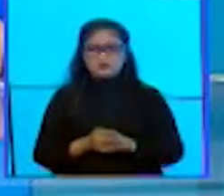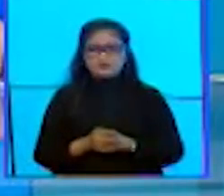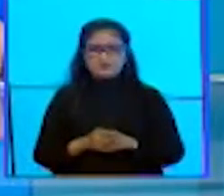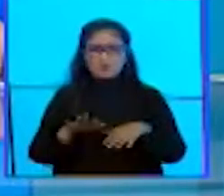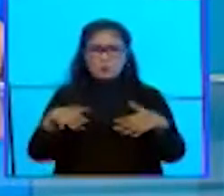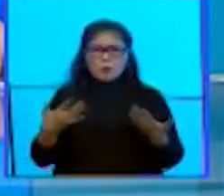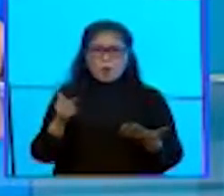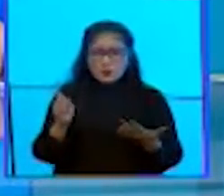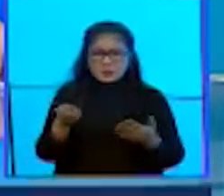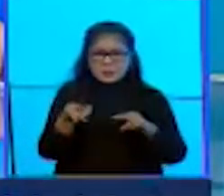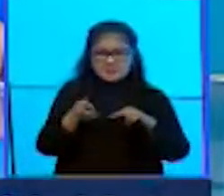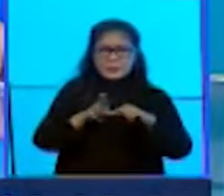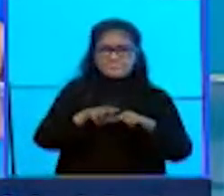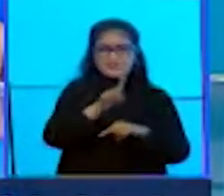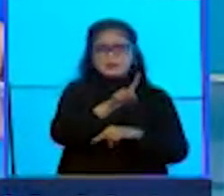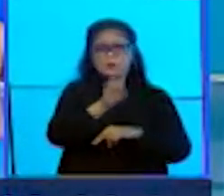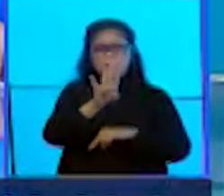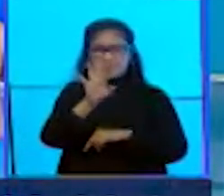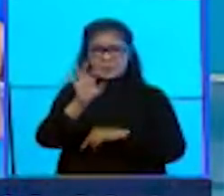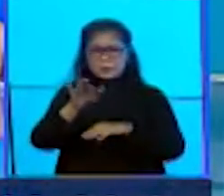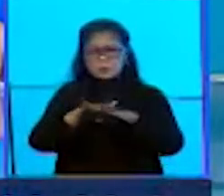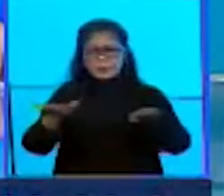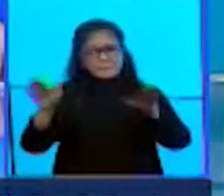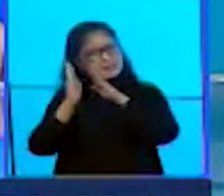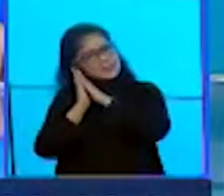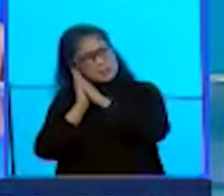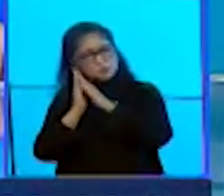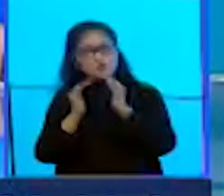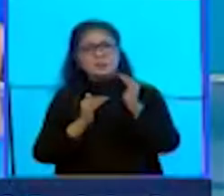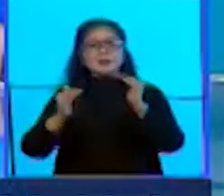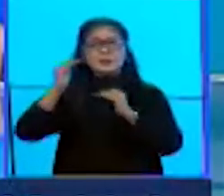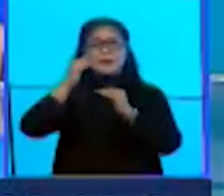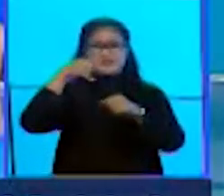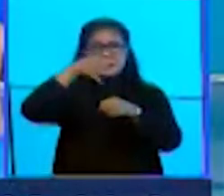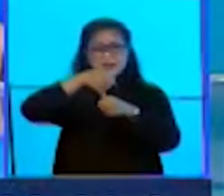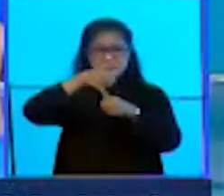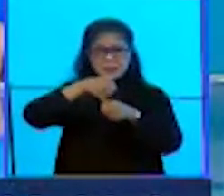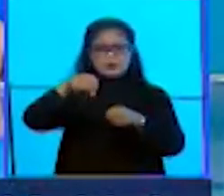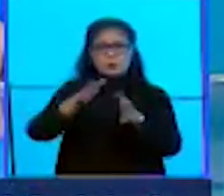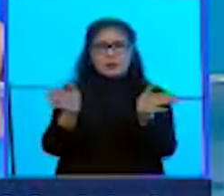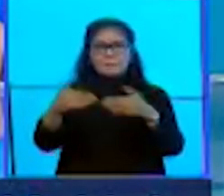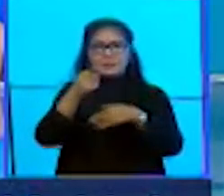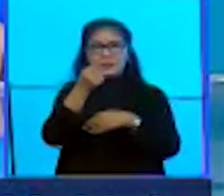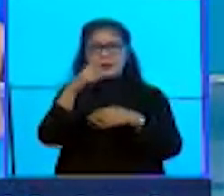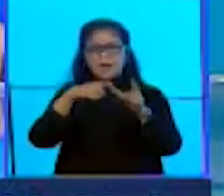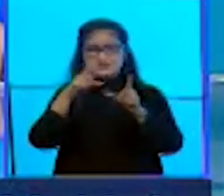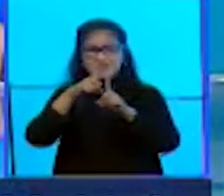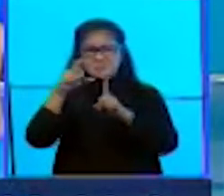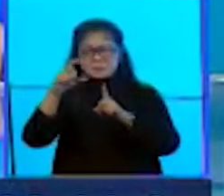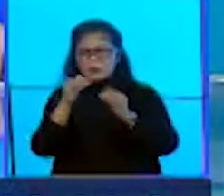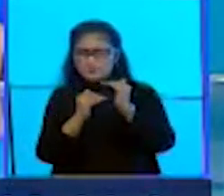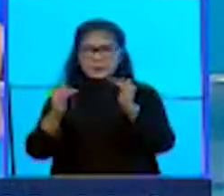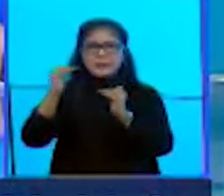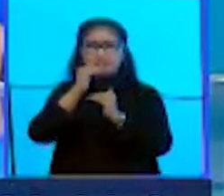Mirsa, meski ada penambahan 1.400 tempat tidur, tingkat keterisian kamar di RSDC Wisma Atlet terus meningkat. Per Kamis kemarin, tingkat